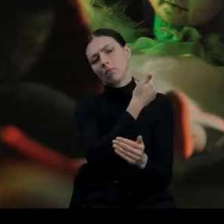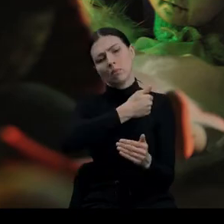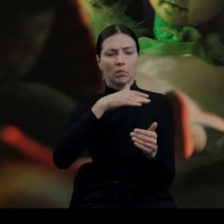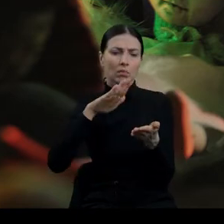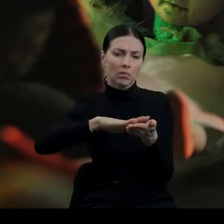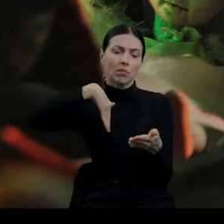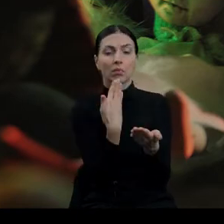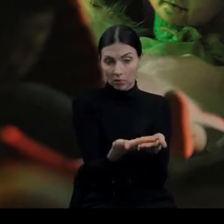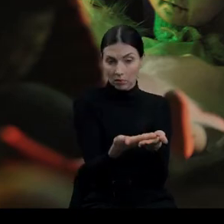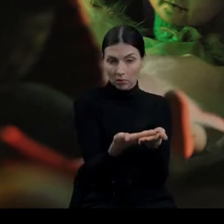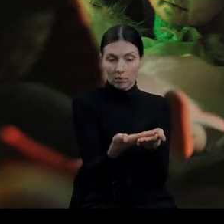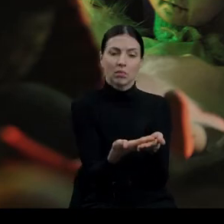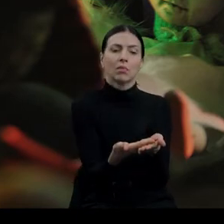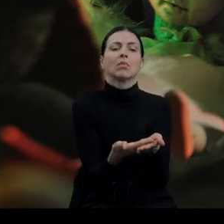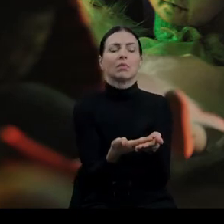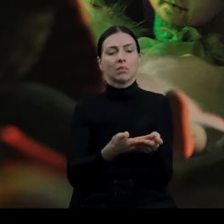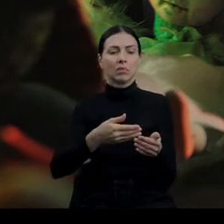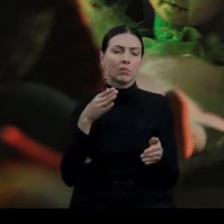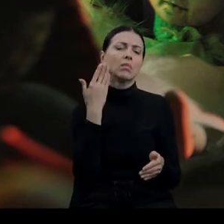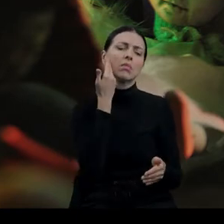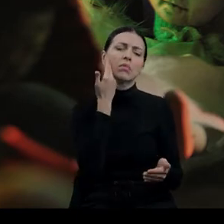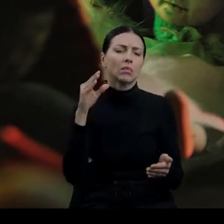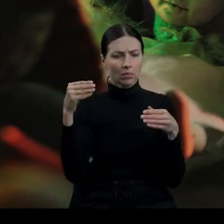żadnego pojęcia.